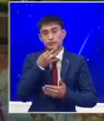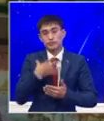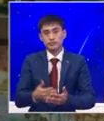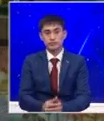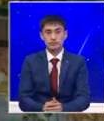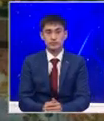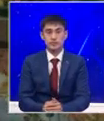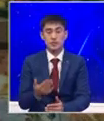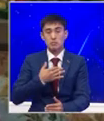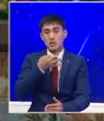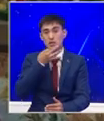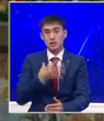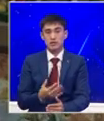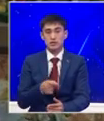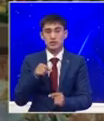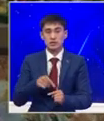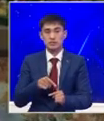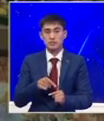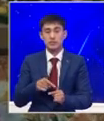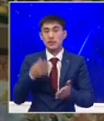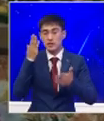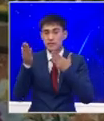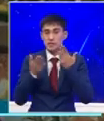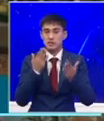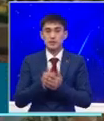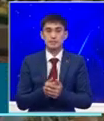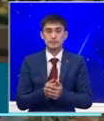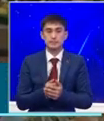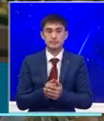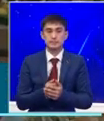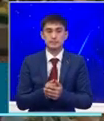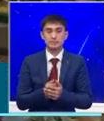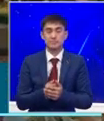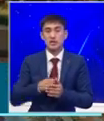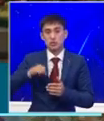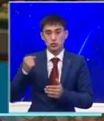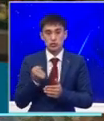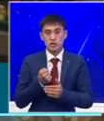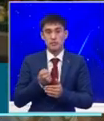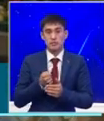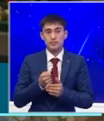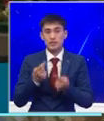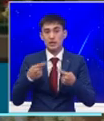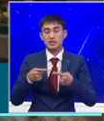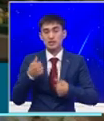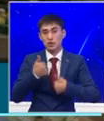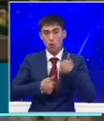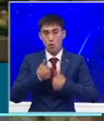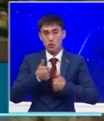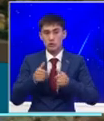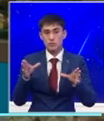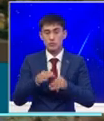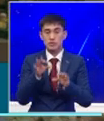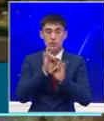Мне здесь очень нравится. Здесь так весело. Мы даже с друзьями иногда устраиваем разные конкурсы. Вместе